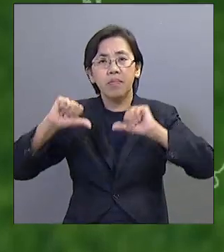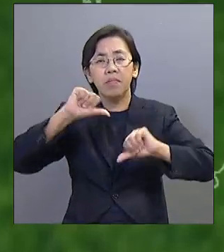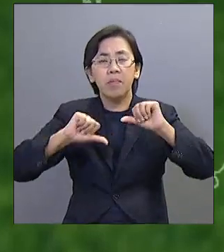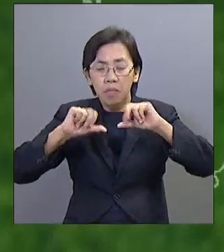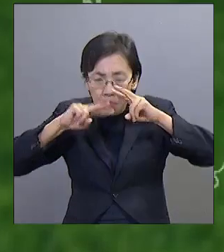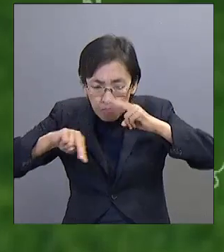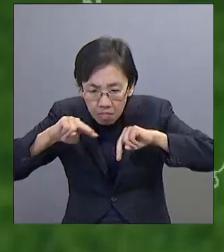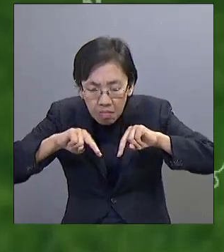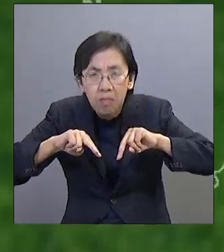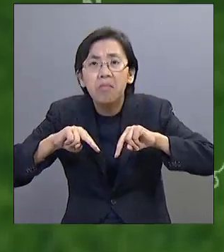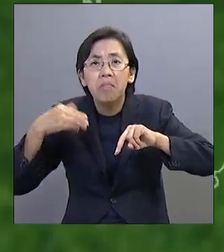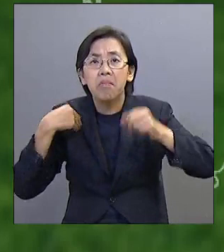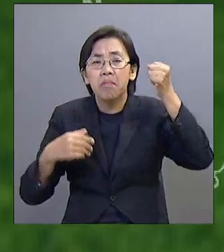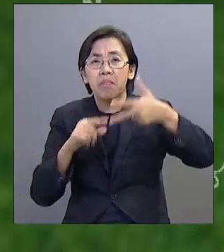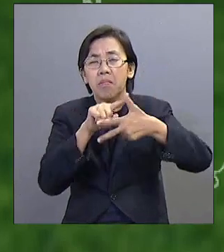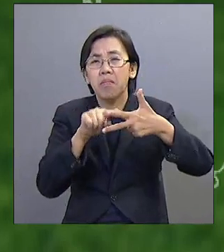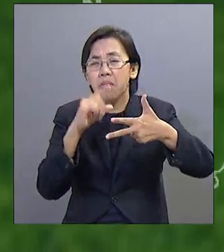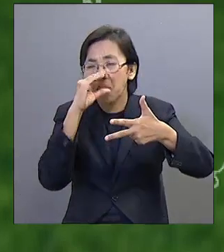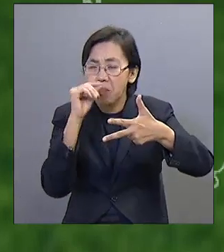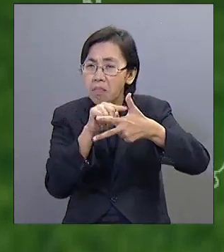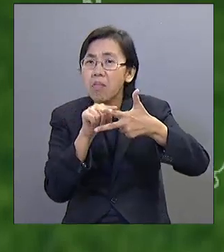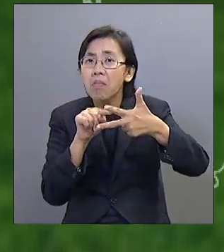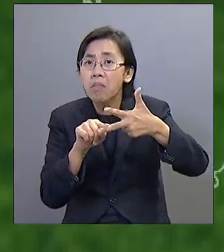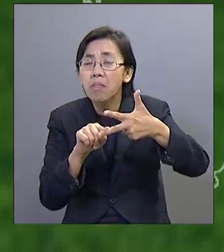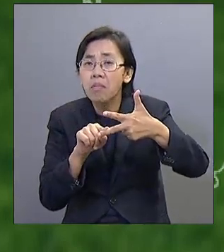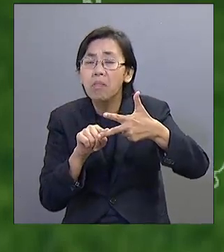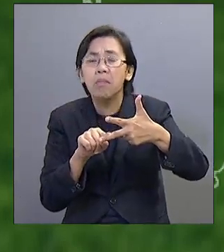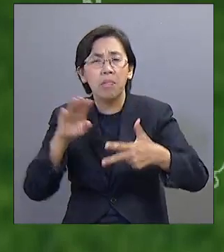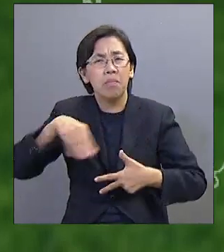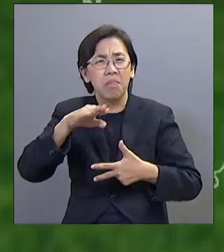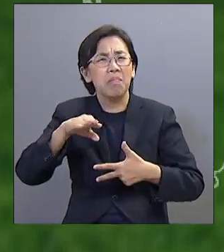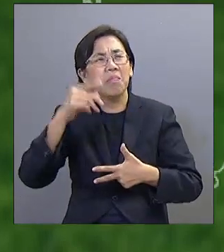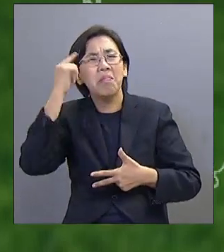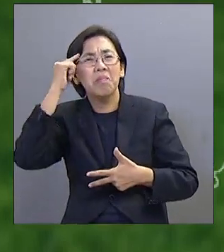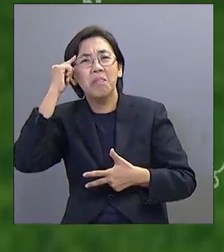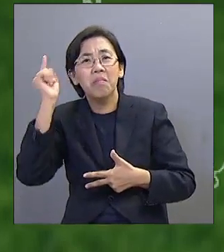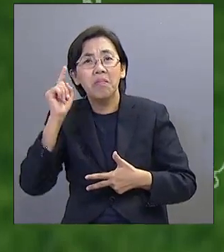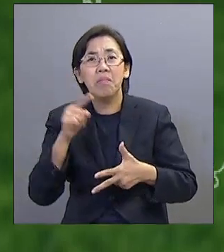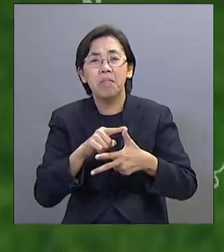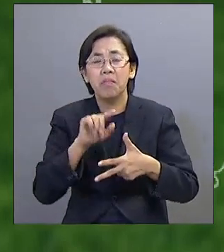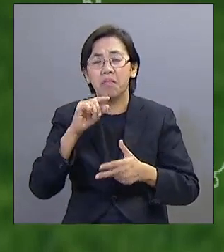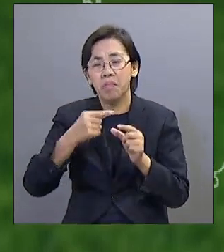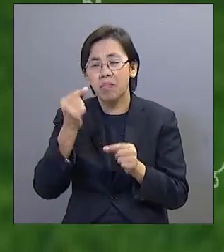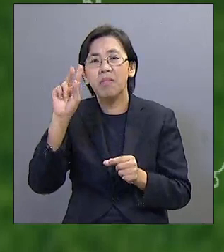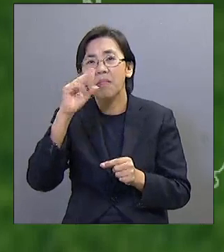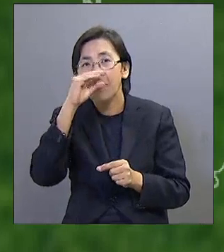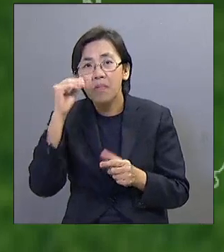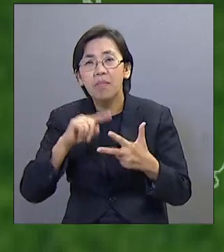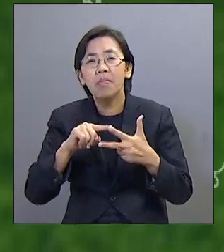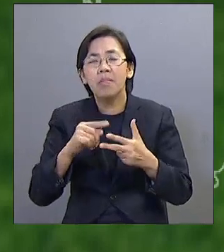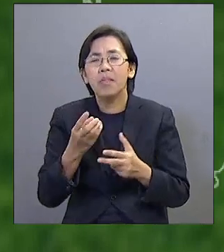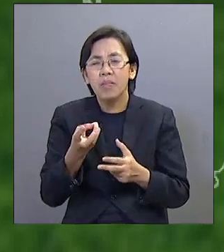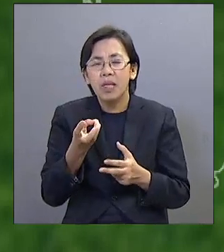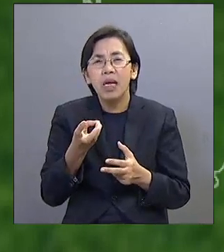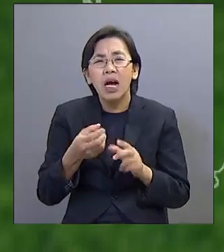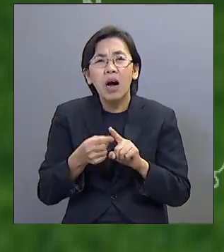พบว่ามันมี 3เสาหลักความหอมอยู่ในข้าวหอมมะลิเชื่อว่าคุณผู้ชมหลายท่านไม่รู้ค่ะมันจะมีกลิ่นใบเตยกลิ่นป๊อปคอร์นแล้วก็